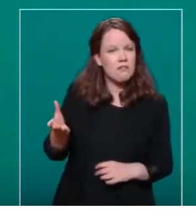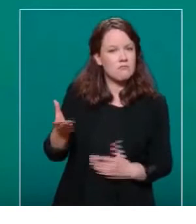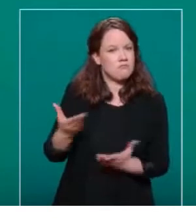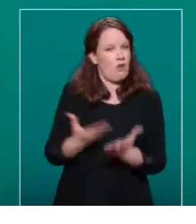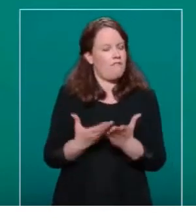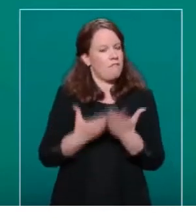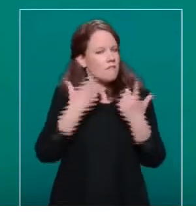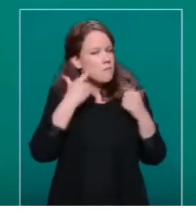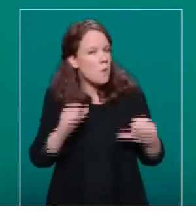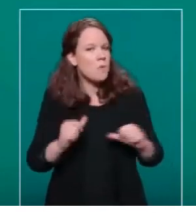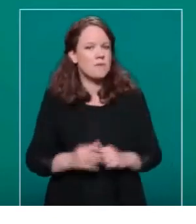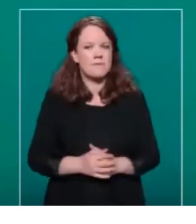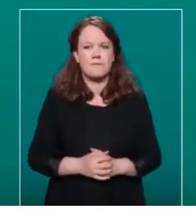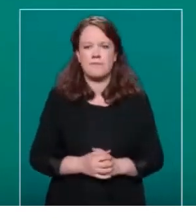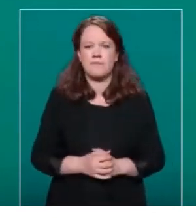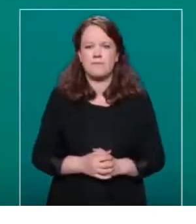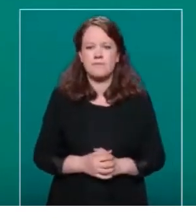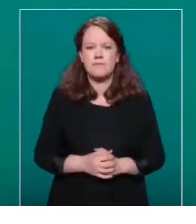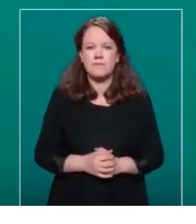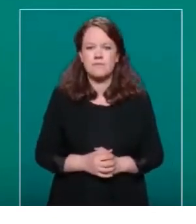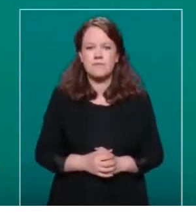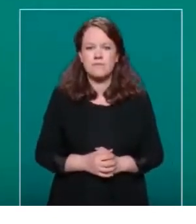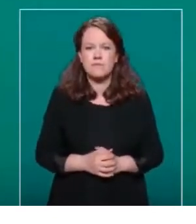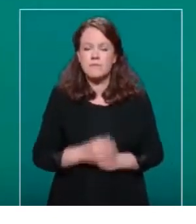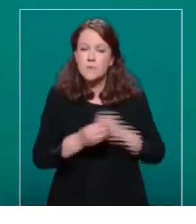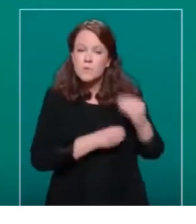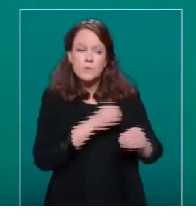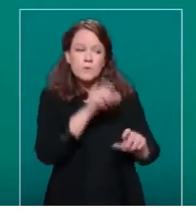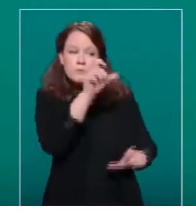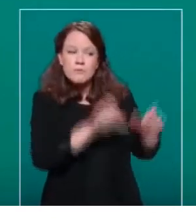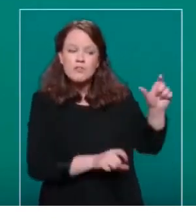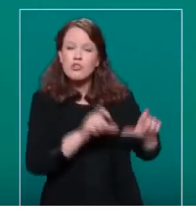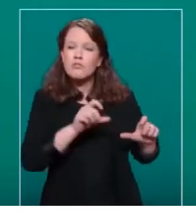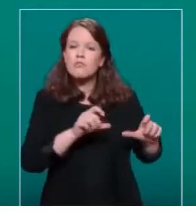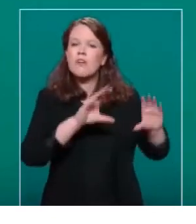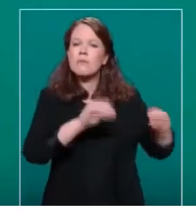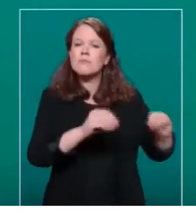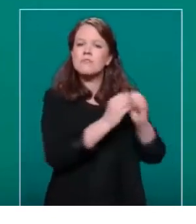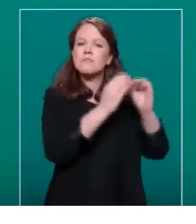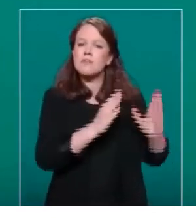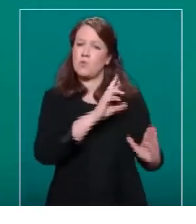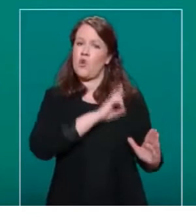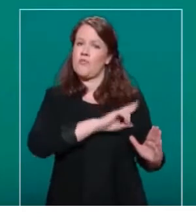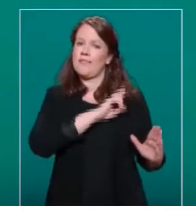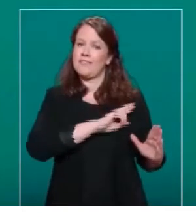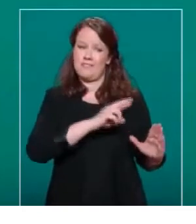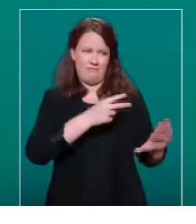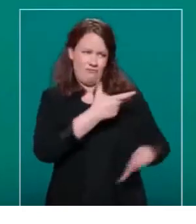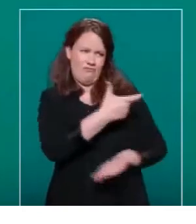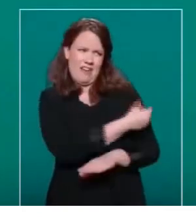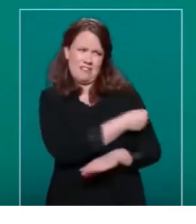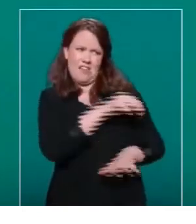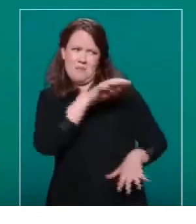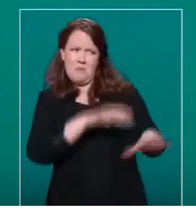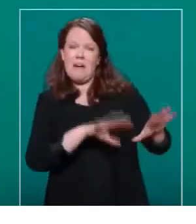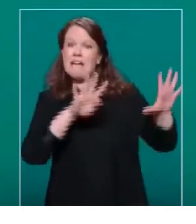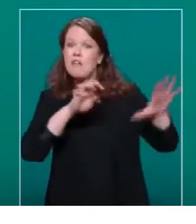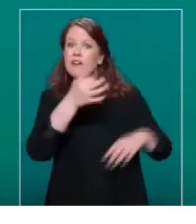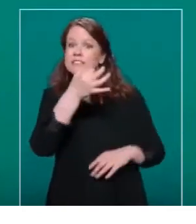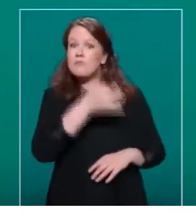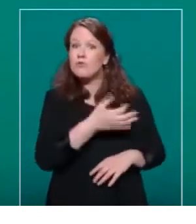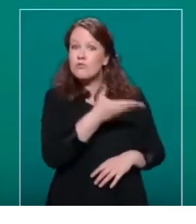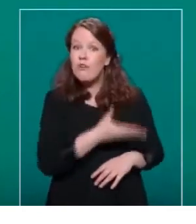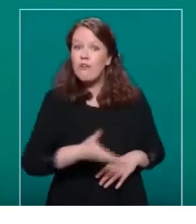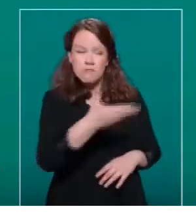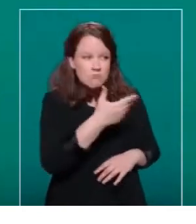d'ailleurs dans la situation des résidents des maisons de retraite qui, vaccinés à plus de 90%, ont pu progressivement